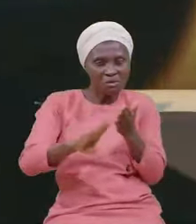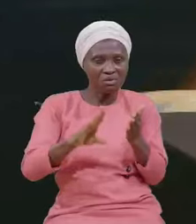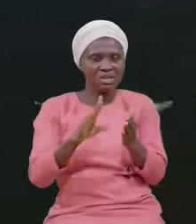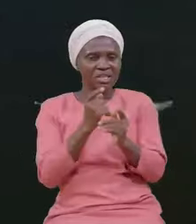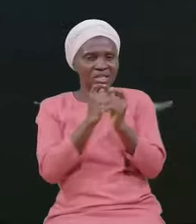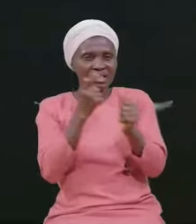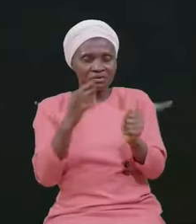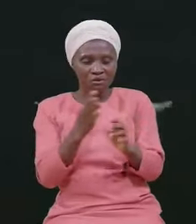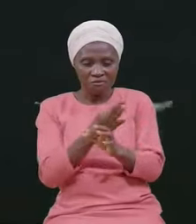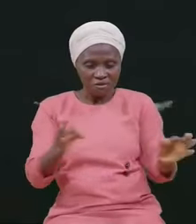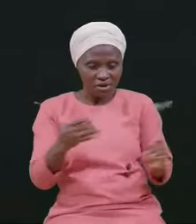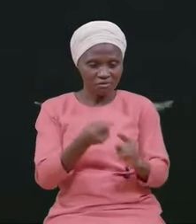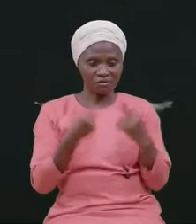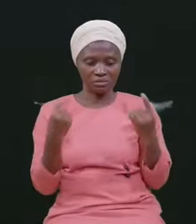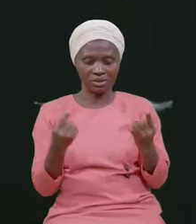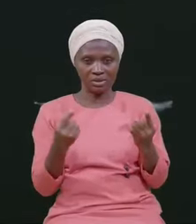du péché,